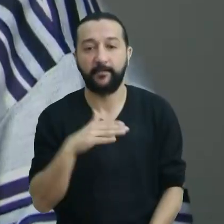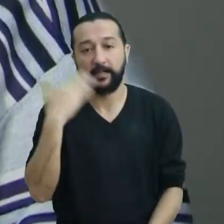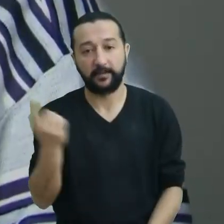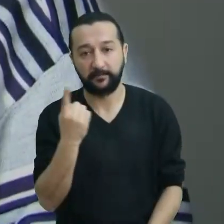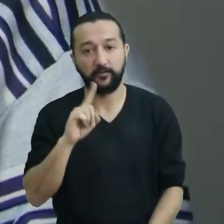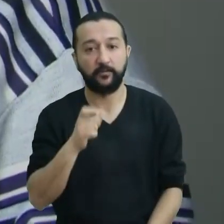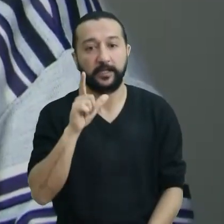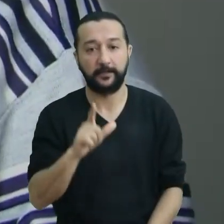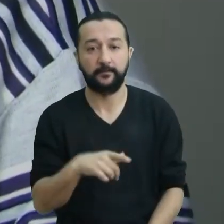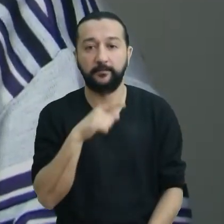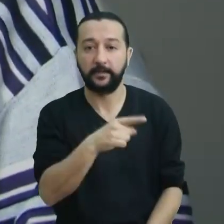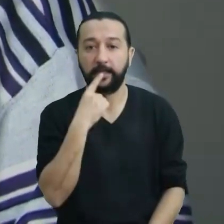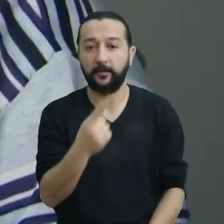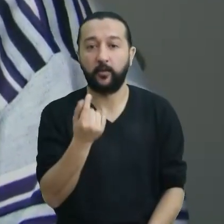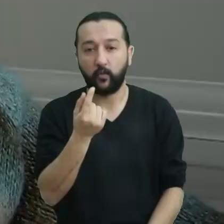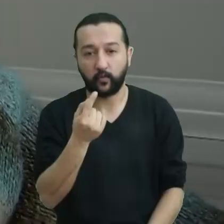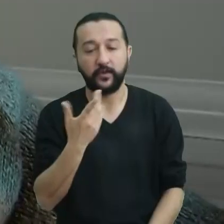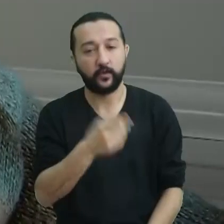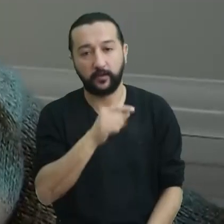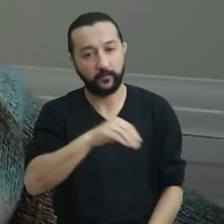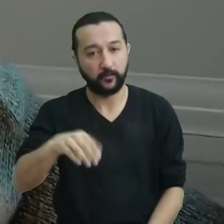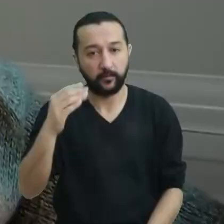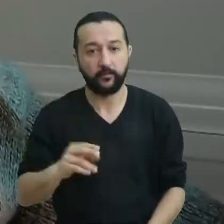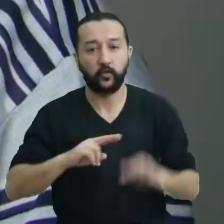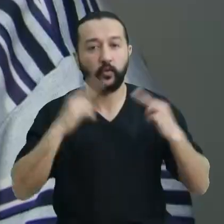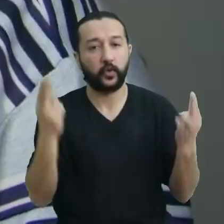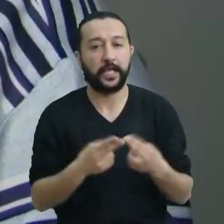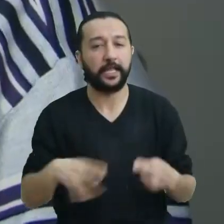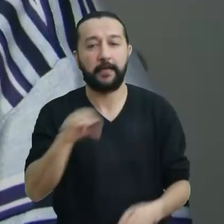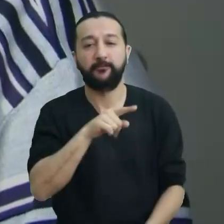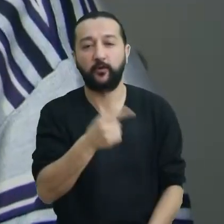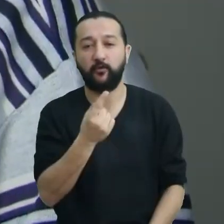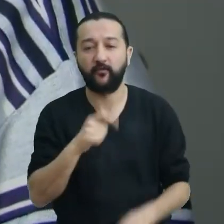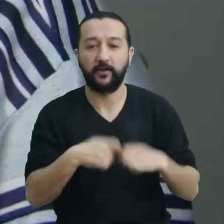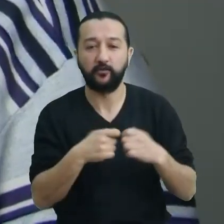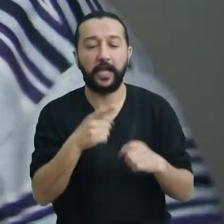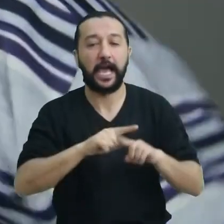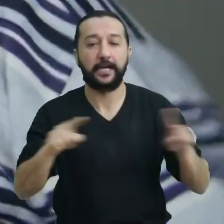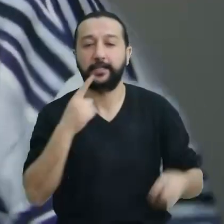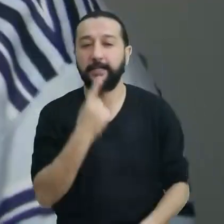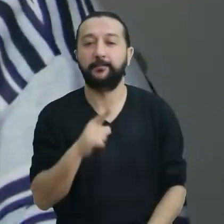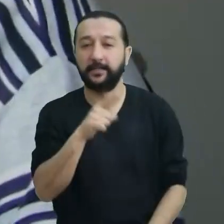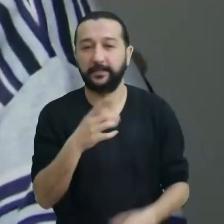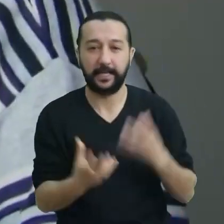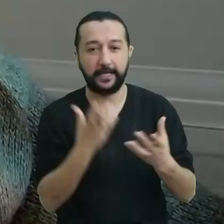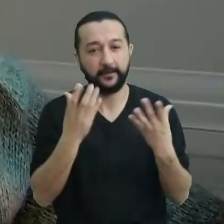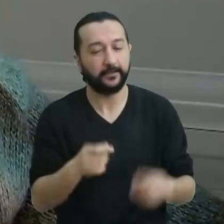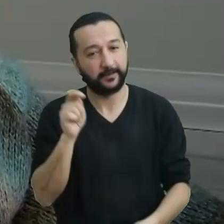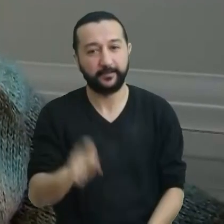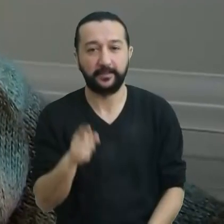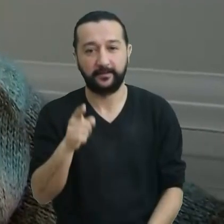Başka bir şey bulmam. Şey diyeyim, kuru fasulye koyayım. Dünyada hiçbir canlı kuru fasulyeye dayanamaz. Biraz haşla